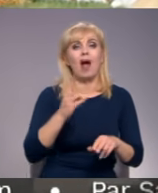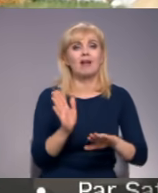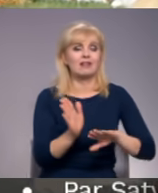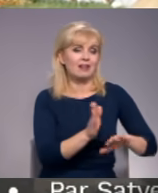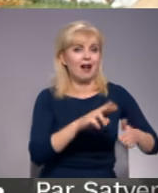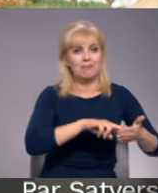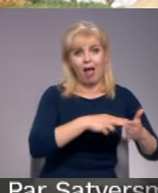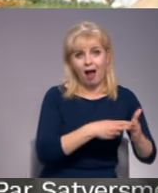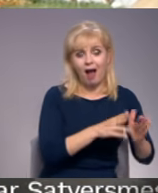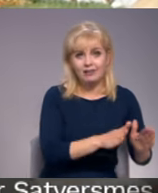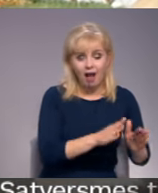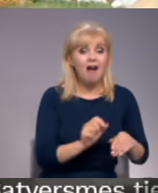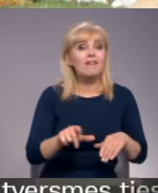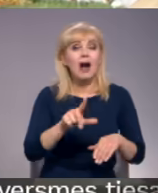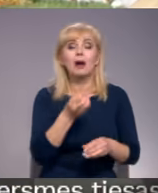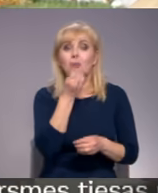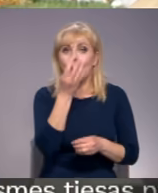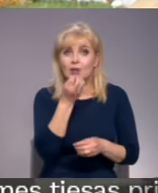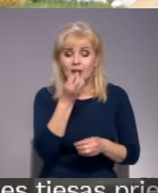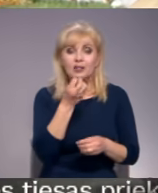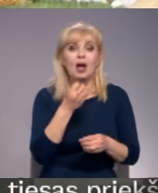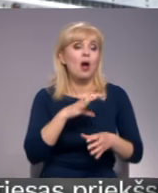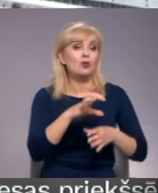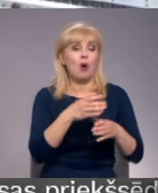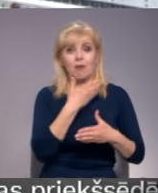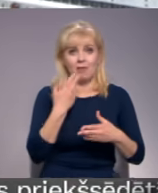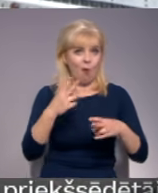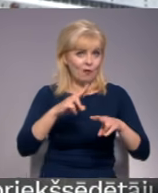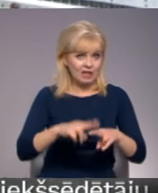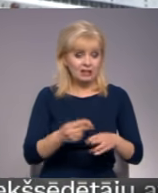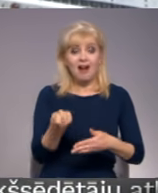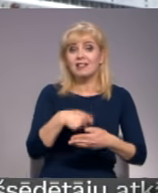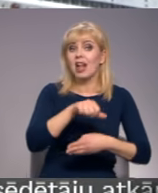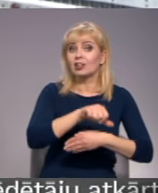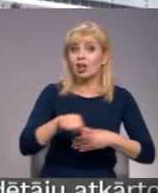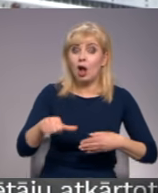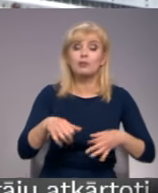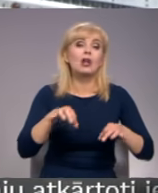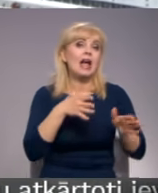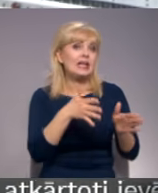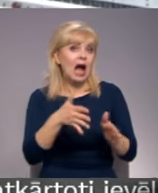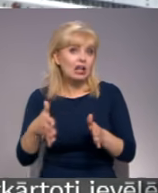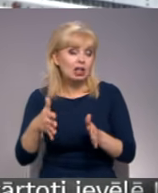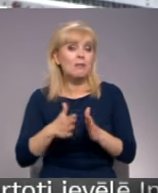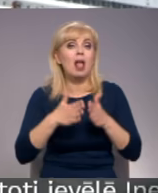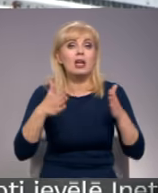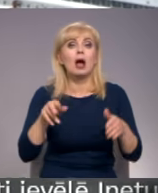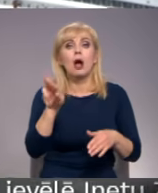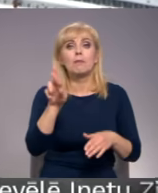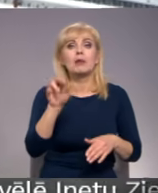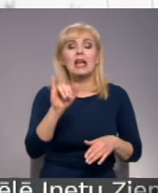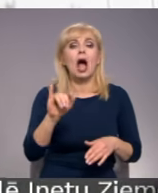ir, un jo pārsvētās puķis un tomātiem neatliek vietas. Slēgtā robeža būtiski ietekmējusi lielos Priekulas